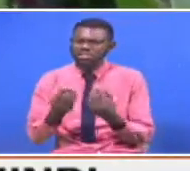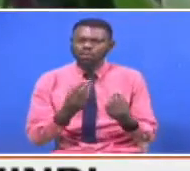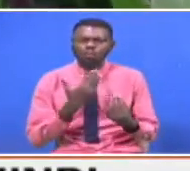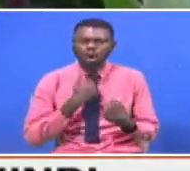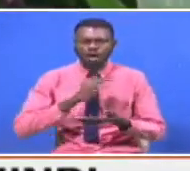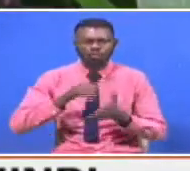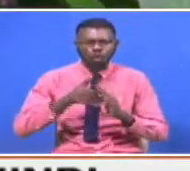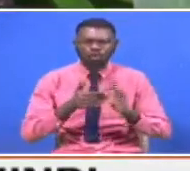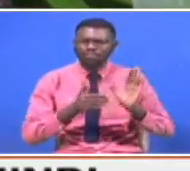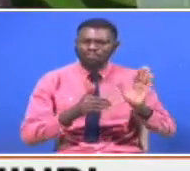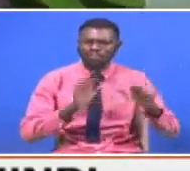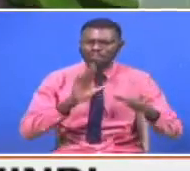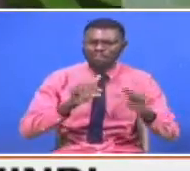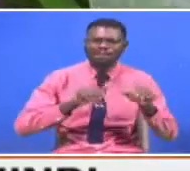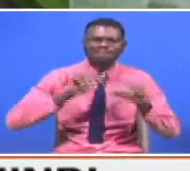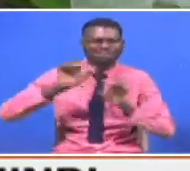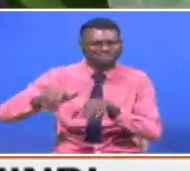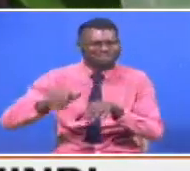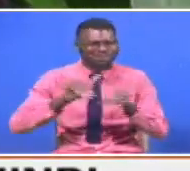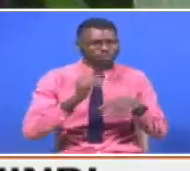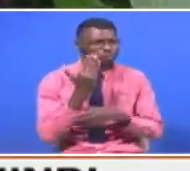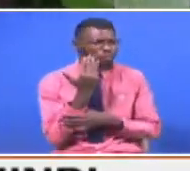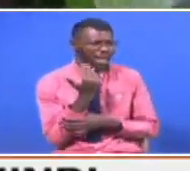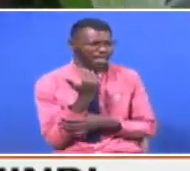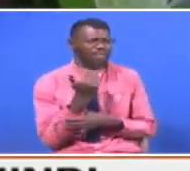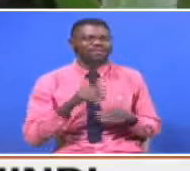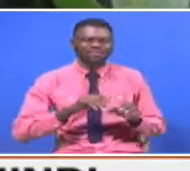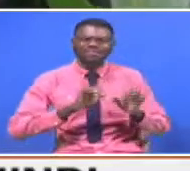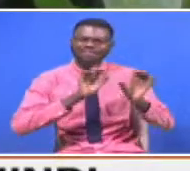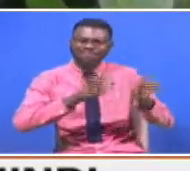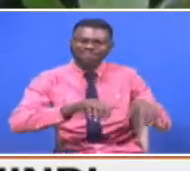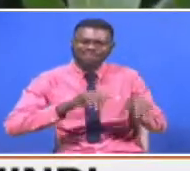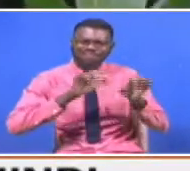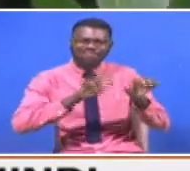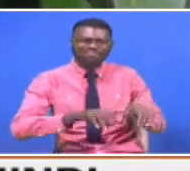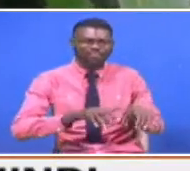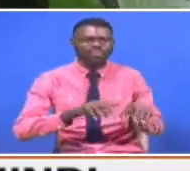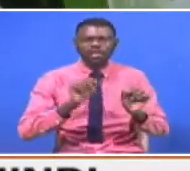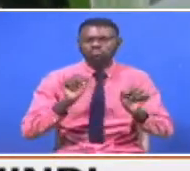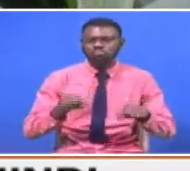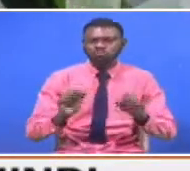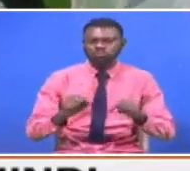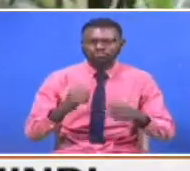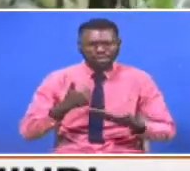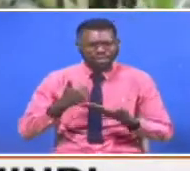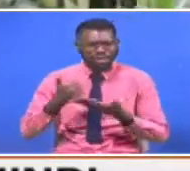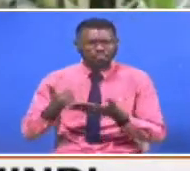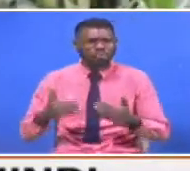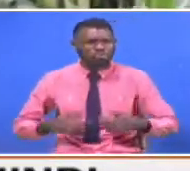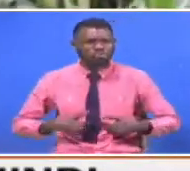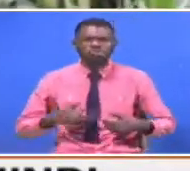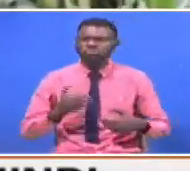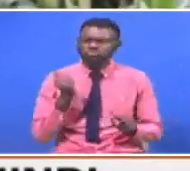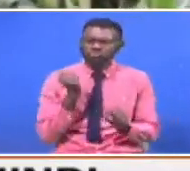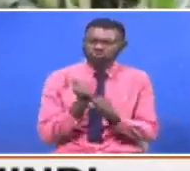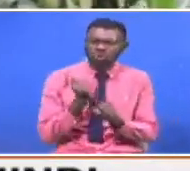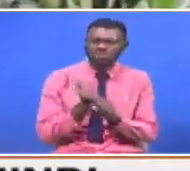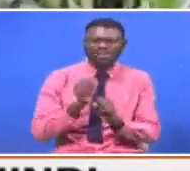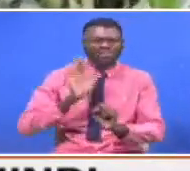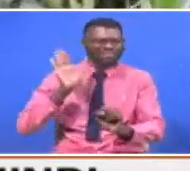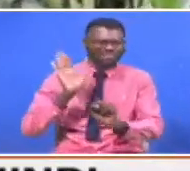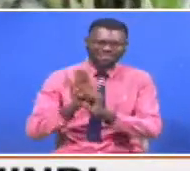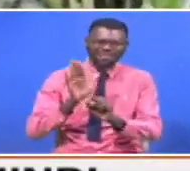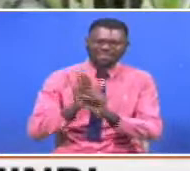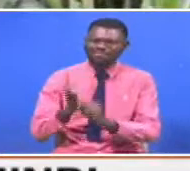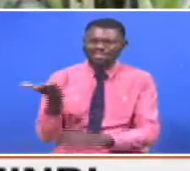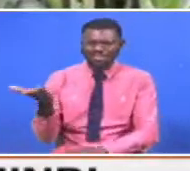sababu kupitia kilimo tunaweza kuajiri vijana wengi sana wale